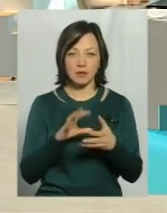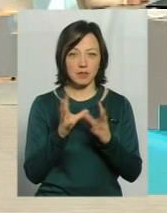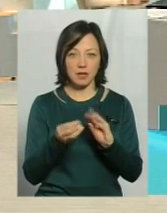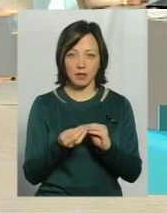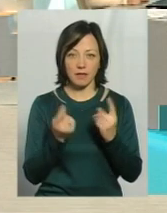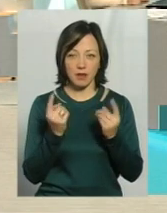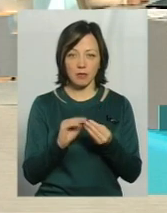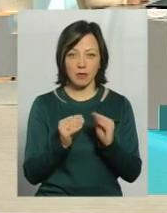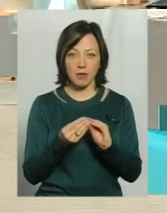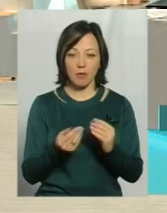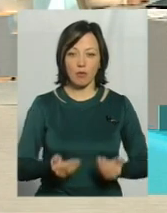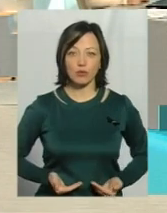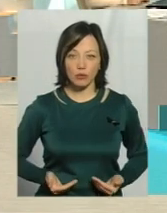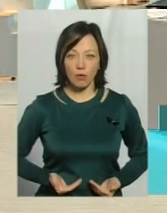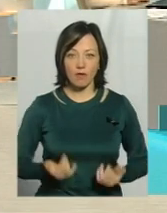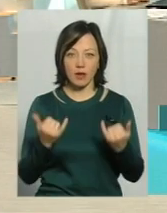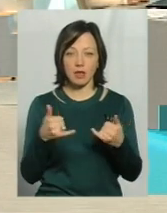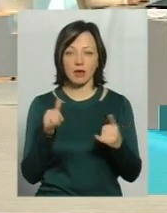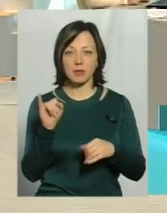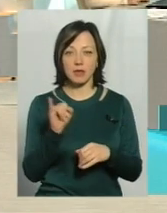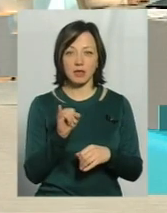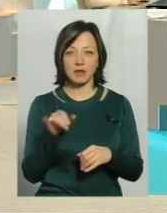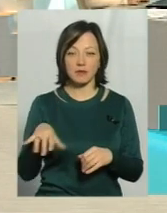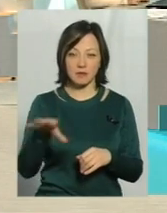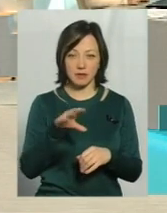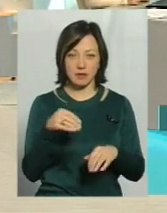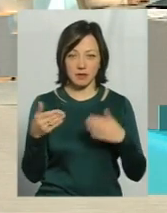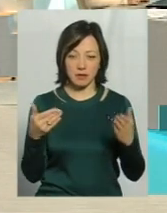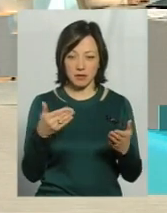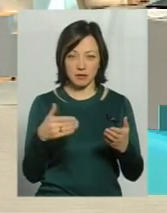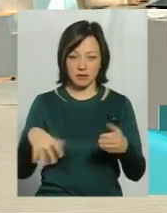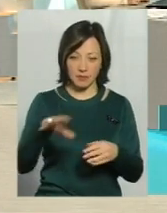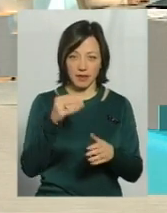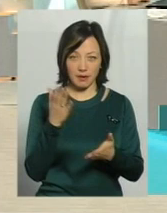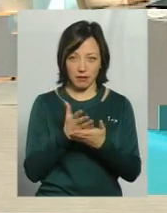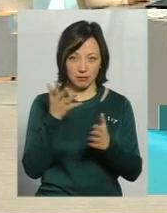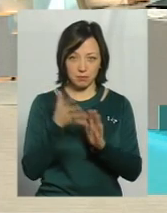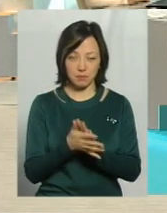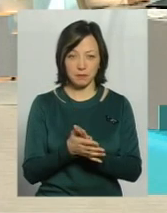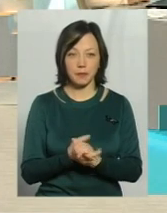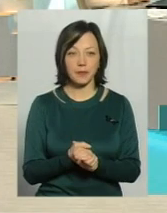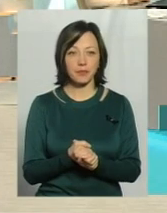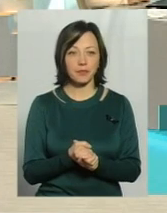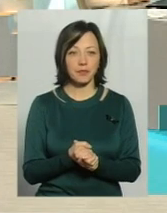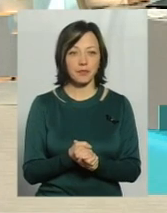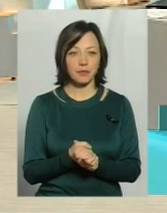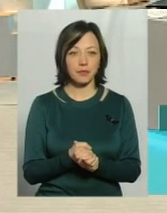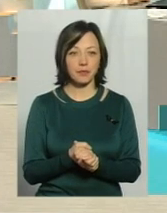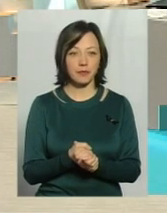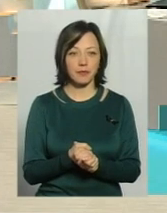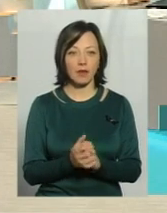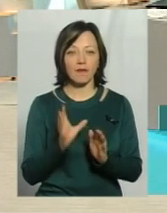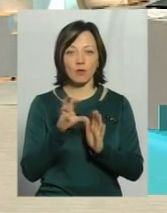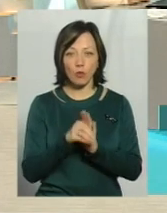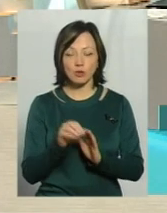нас велика проблема, і побутова хімія, і вона зі всіх сторін тисне, скажімо, жителя. От. І в тому